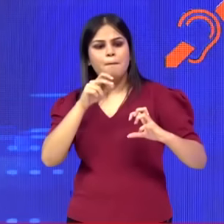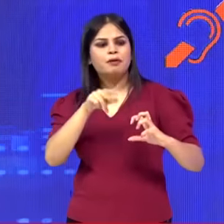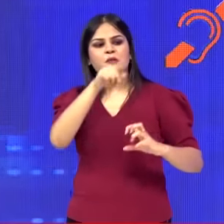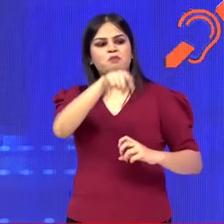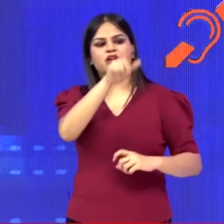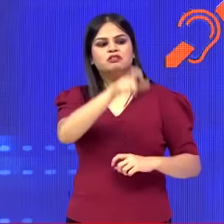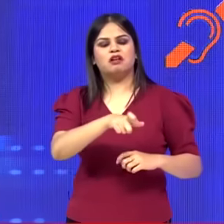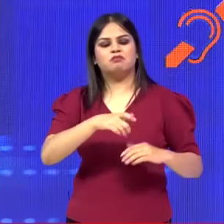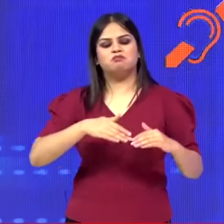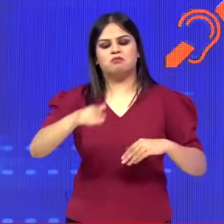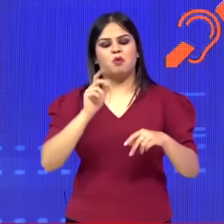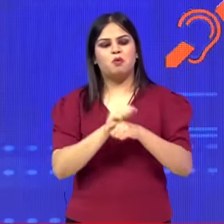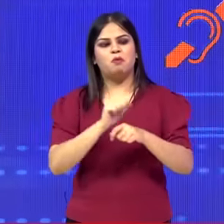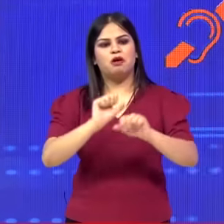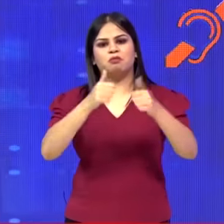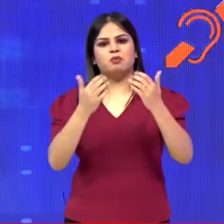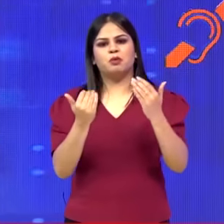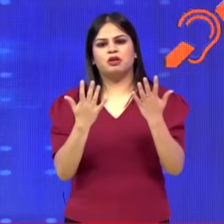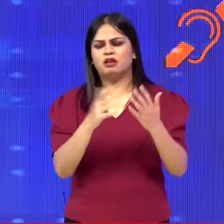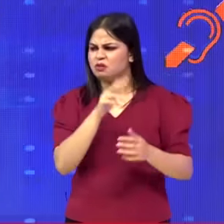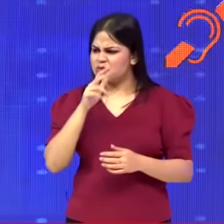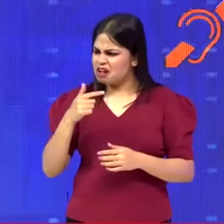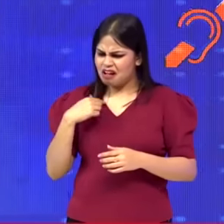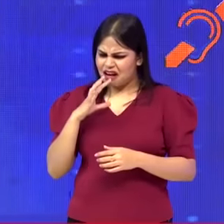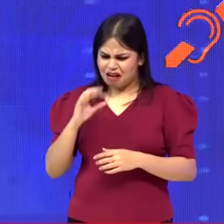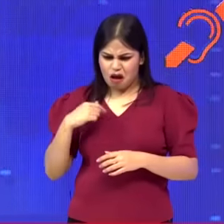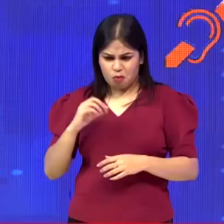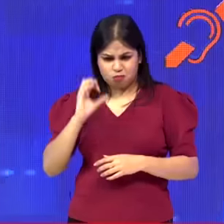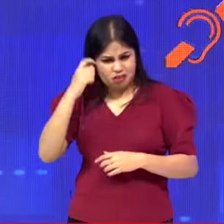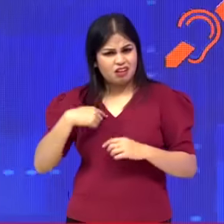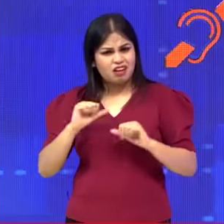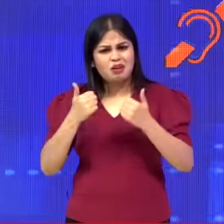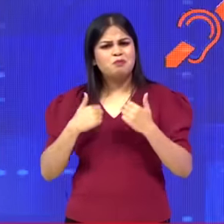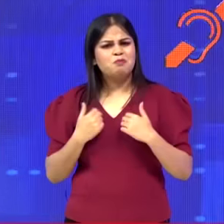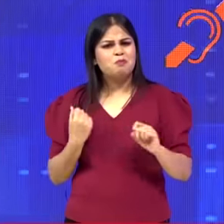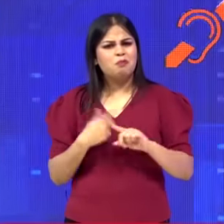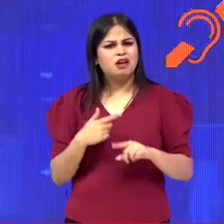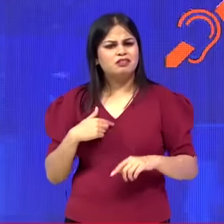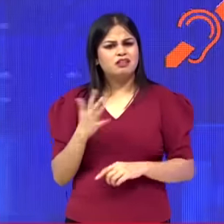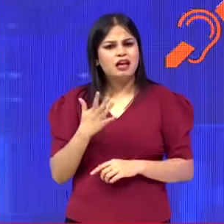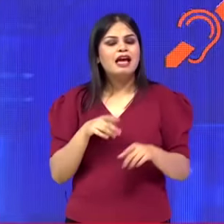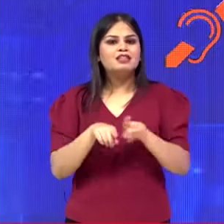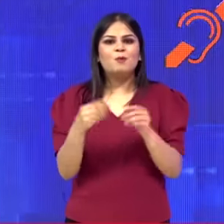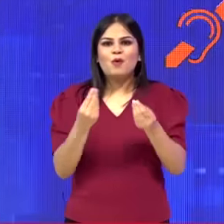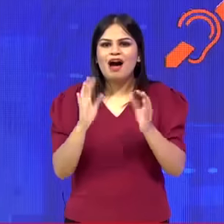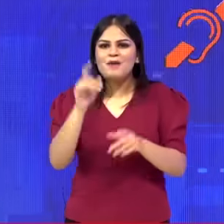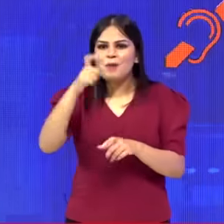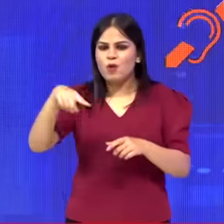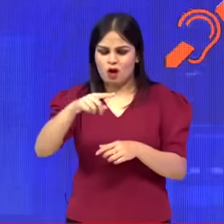दैट नाराजगी वाला मेरी क्वालिटी नहीं सर, क्वालिटी नहीं. यू नो पीपल ड्रिंक एंड दे गेट